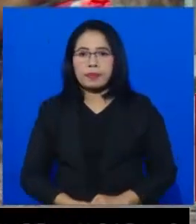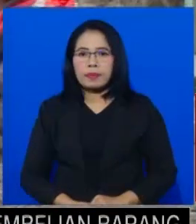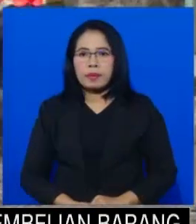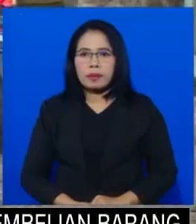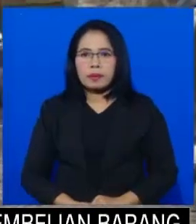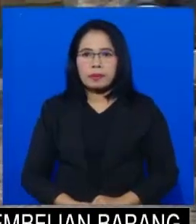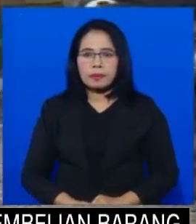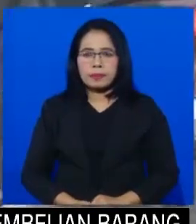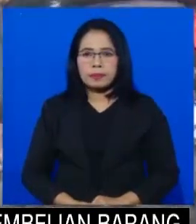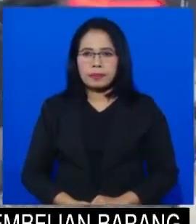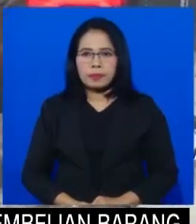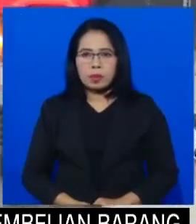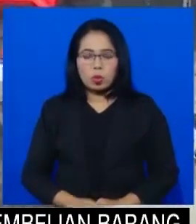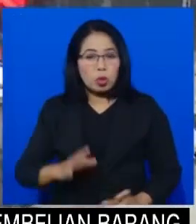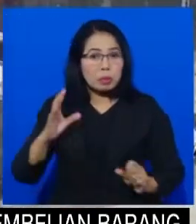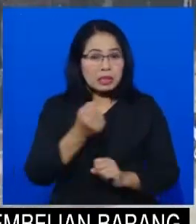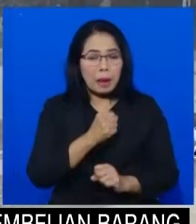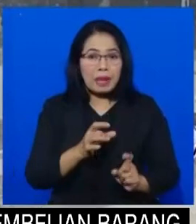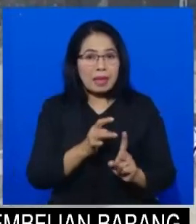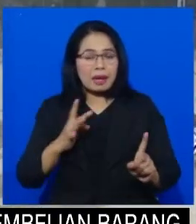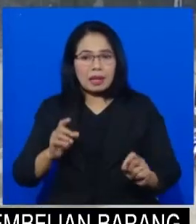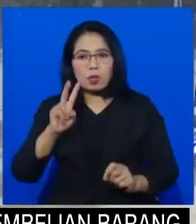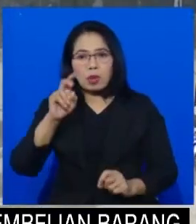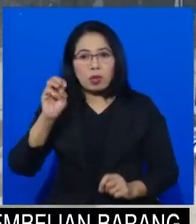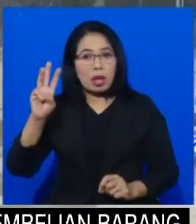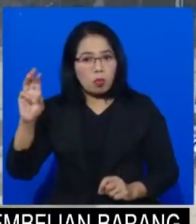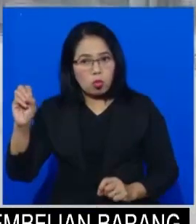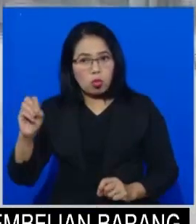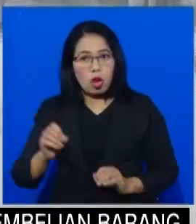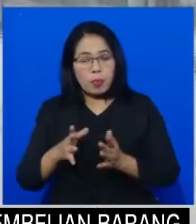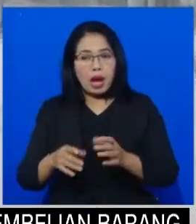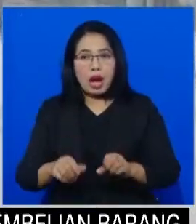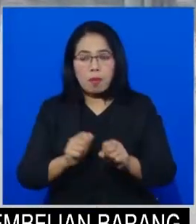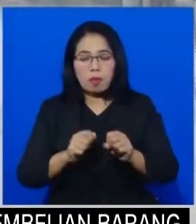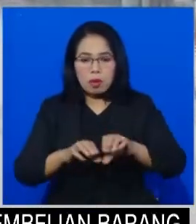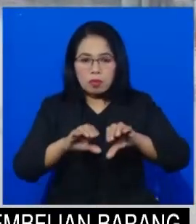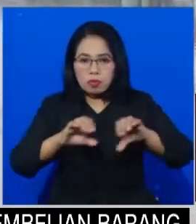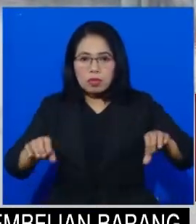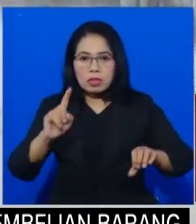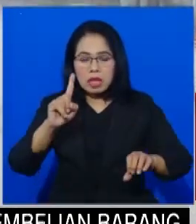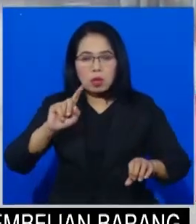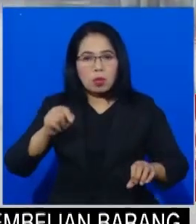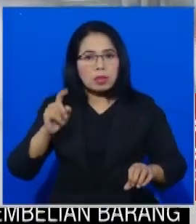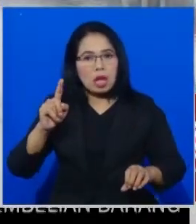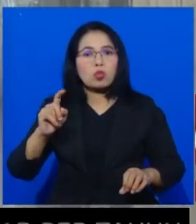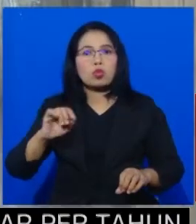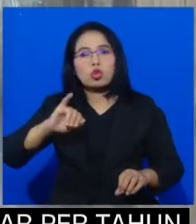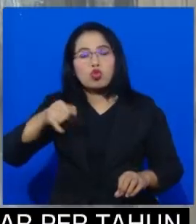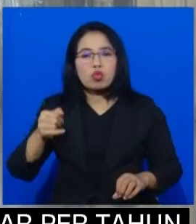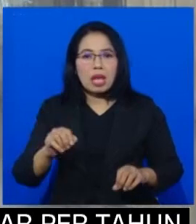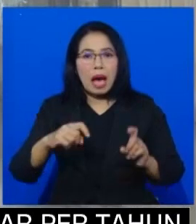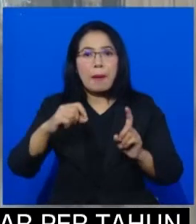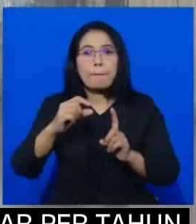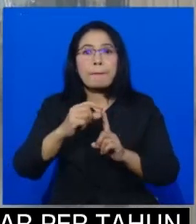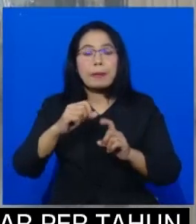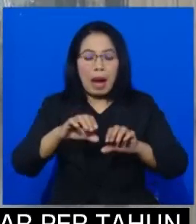Arief mengatakan, untuk mencapai target 2030, pihaknya akan memasang 1,1 juta pipa baru yang dibutuhkan pada sekitar